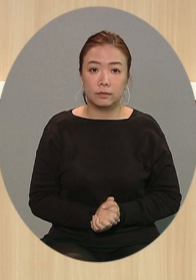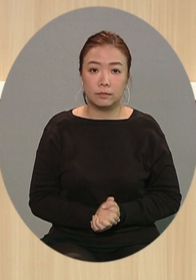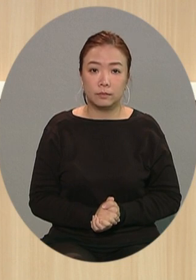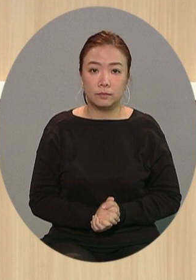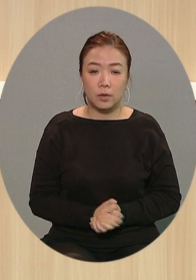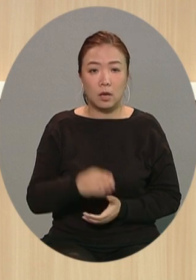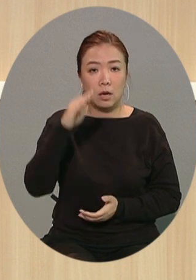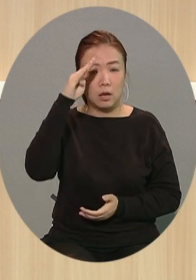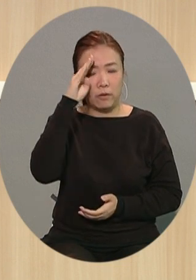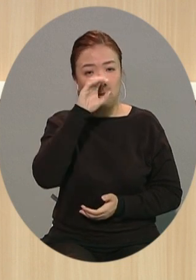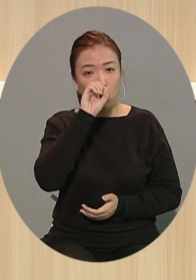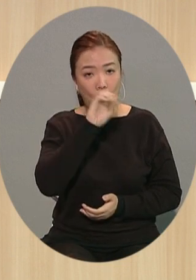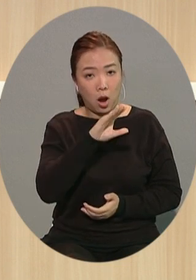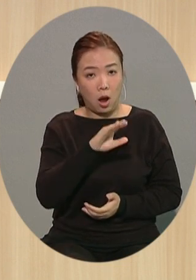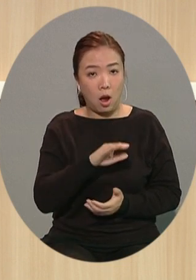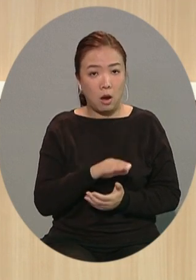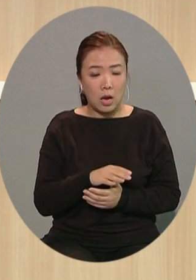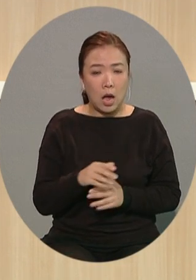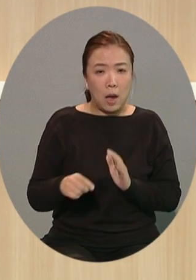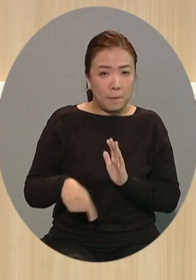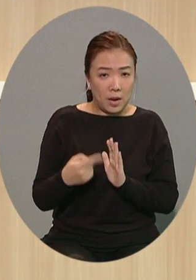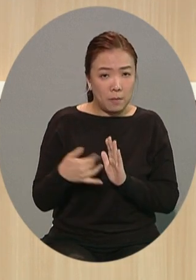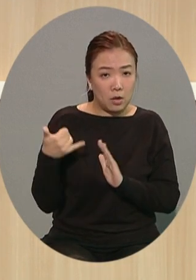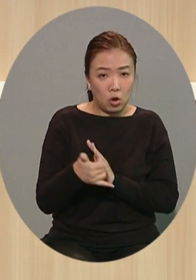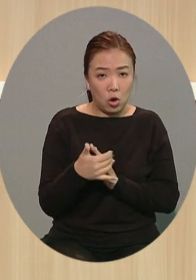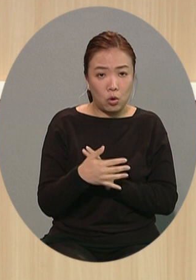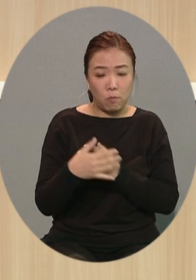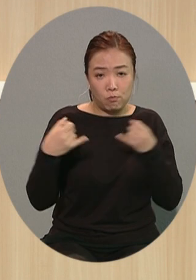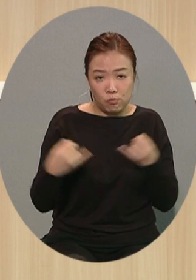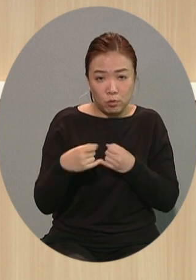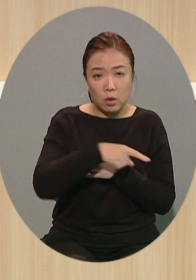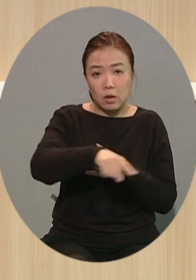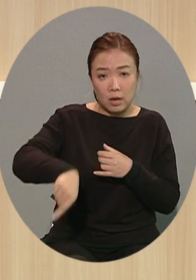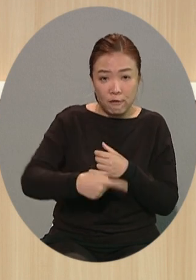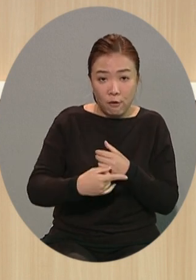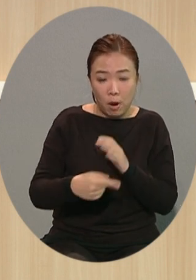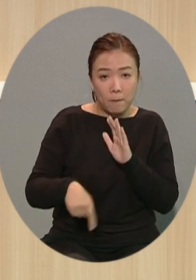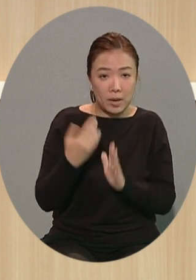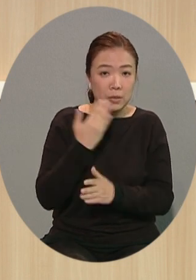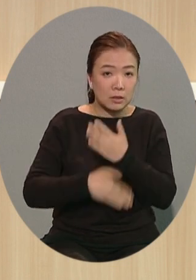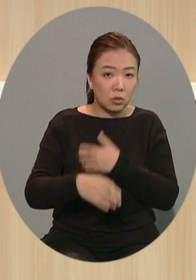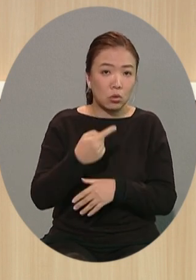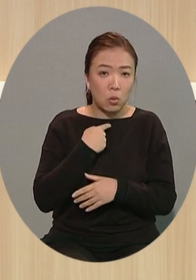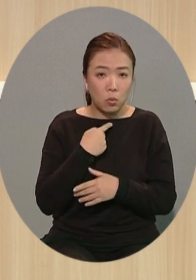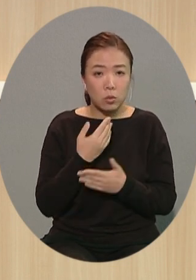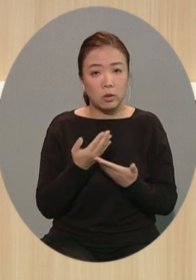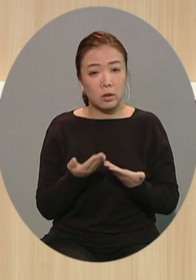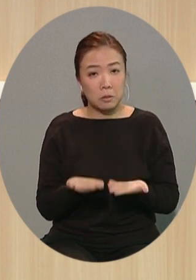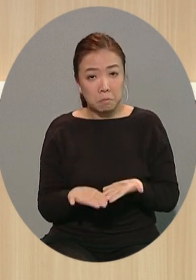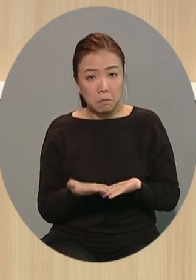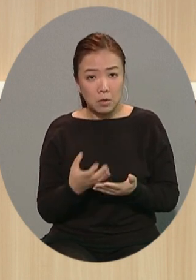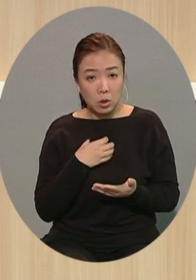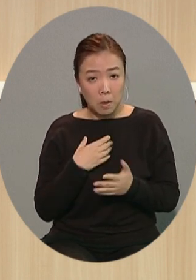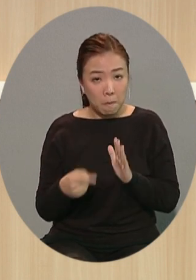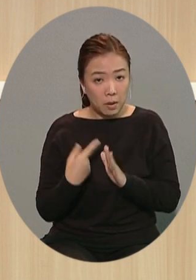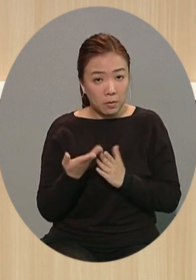警方就話啦，即係如果即係應該避免去一啲衝突嘅地方，就避免受傷嘅。即係咁樣會唔會可以即係避免到你講